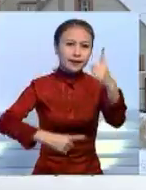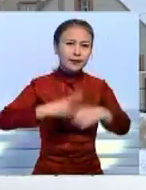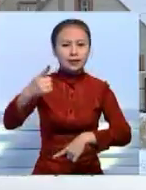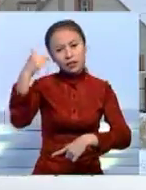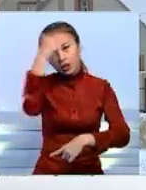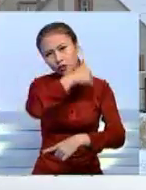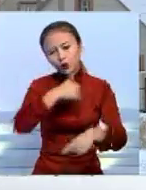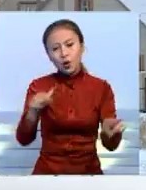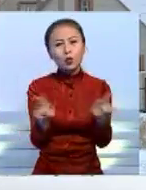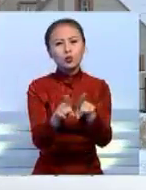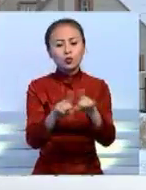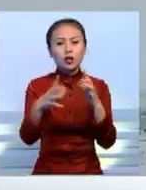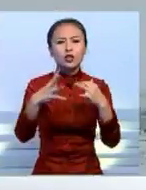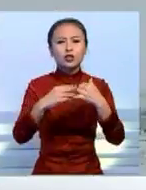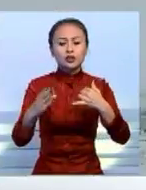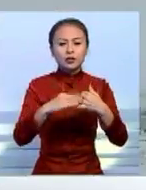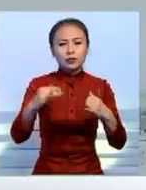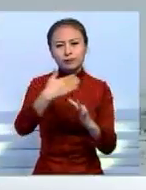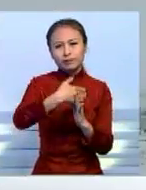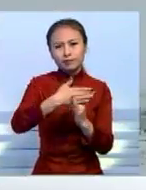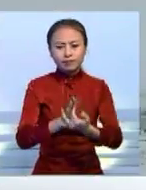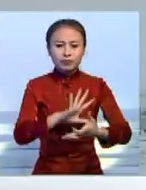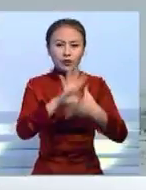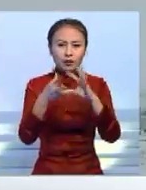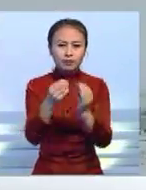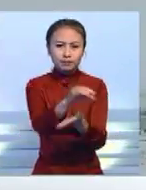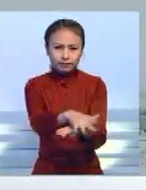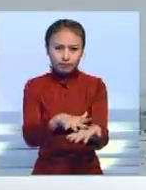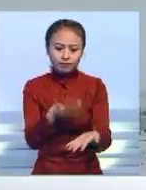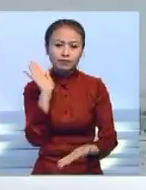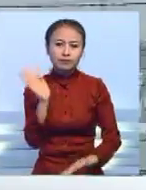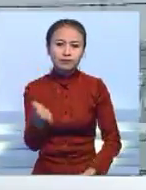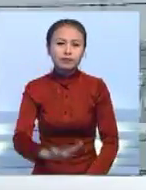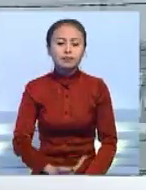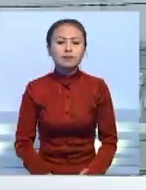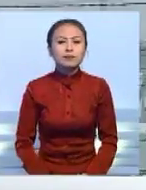келер жылы да жер телімдерін үлестіруді жалғастырамыз деп отыр.